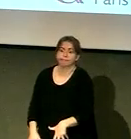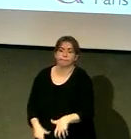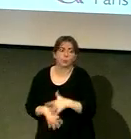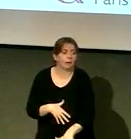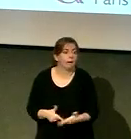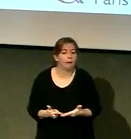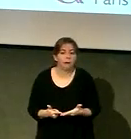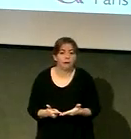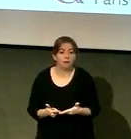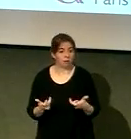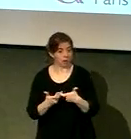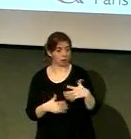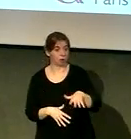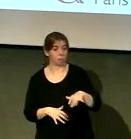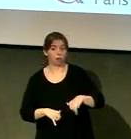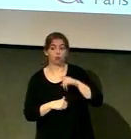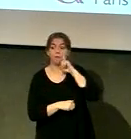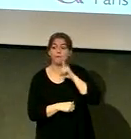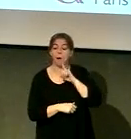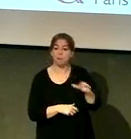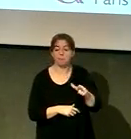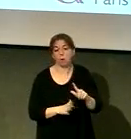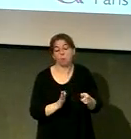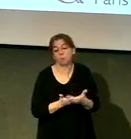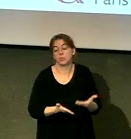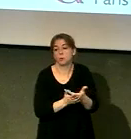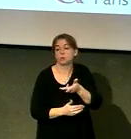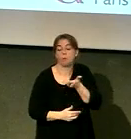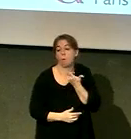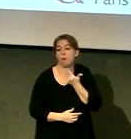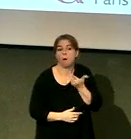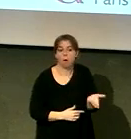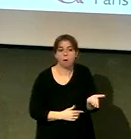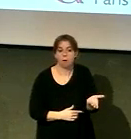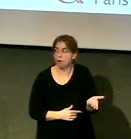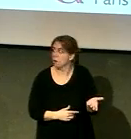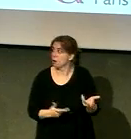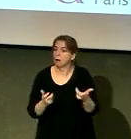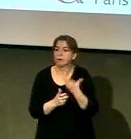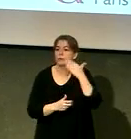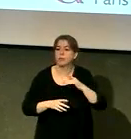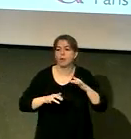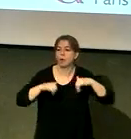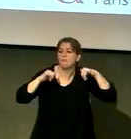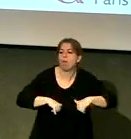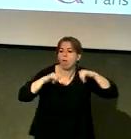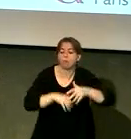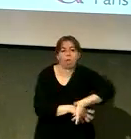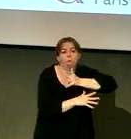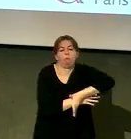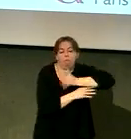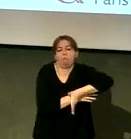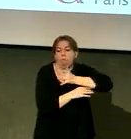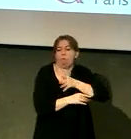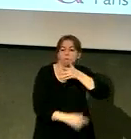femmes. Et l'alcool, par exemple, les binge drinking qui vont faire qu'on